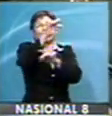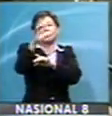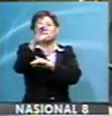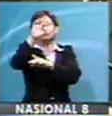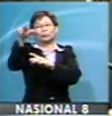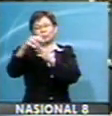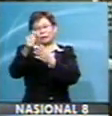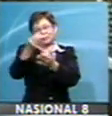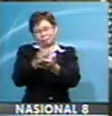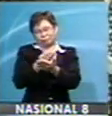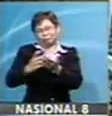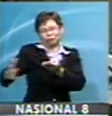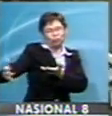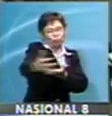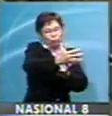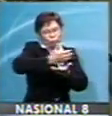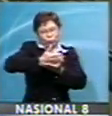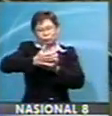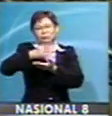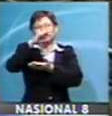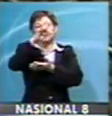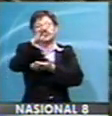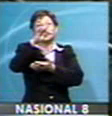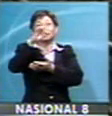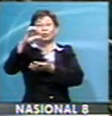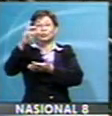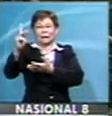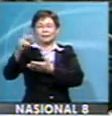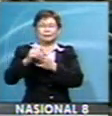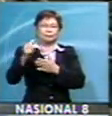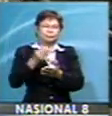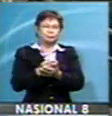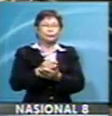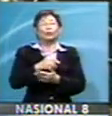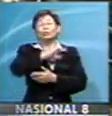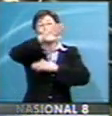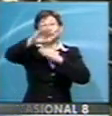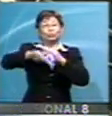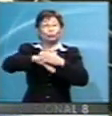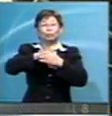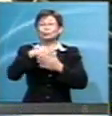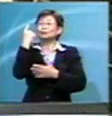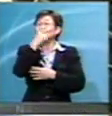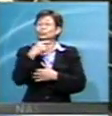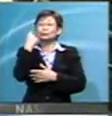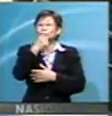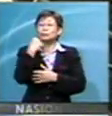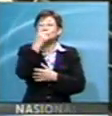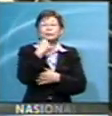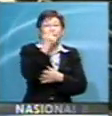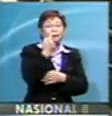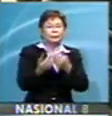amaran dan peringatan kepada semua yang mereka semua mereka-mereka yang terlibat di